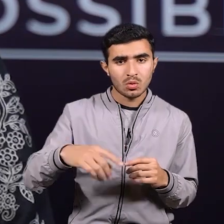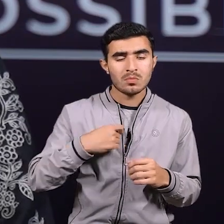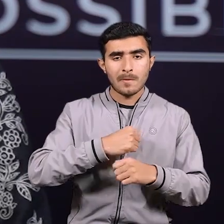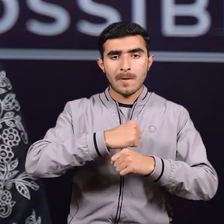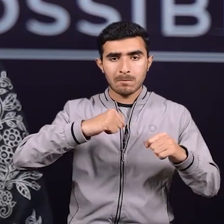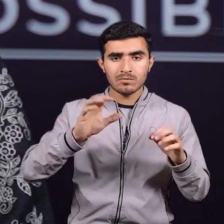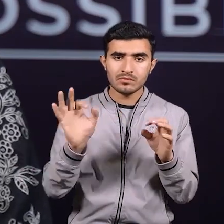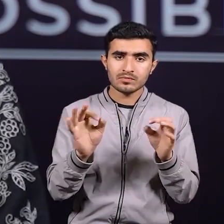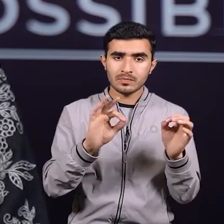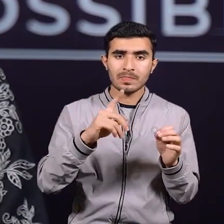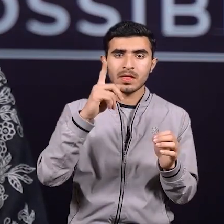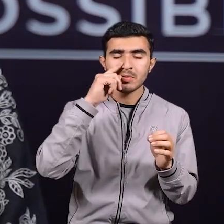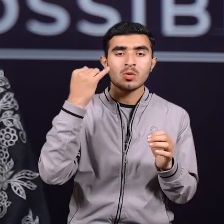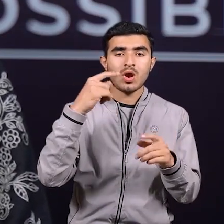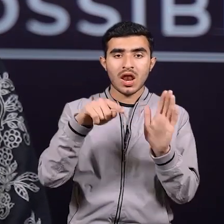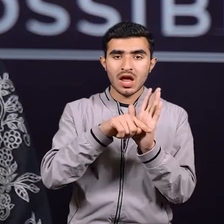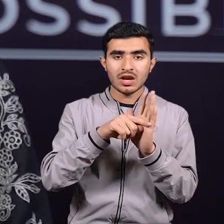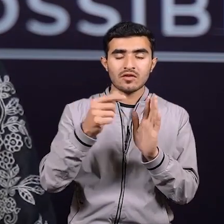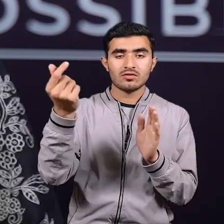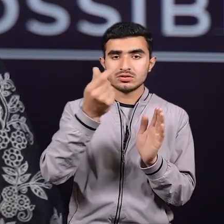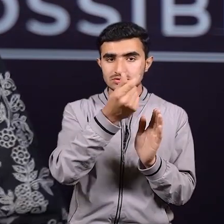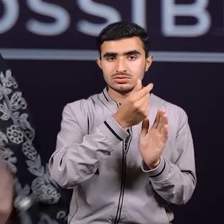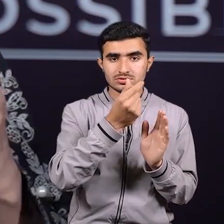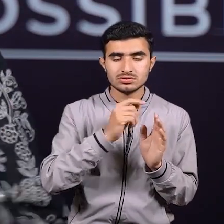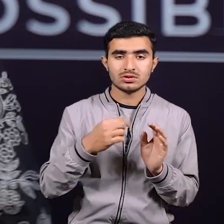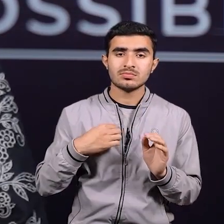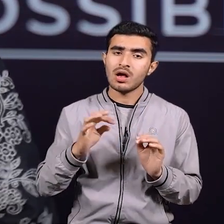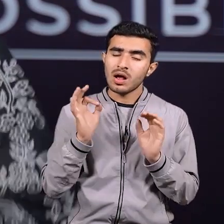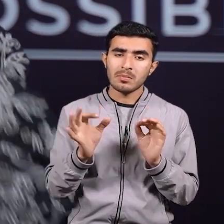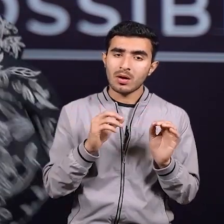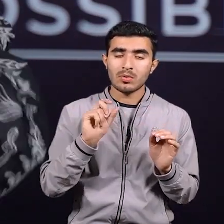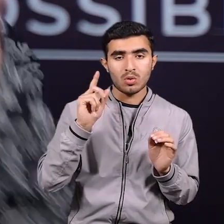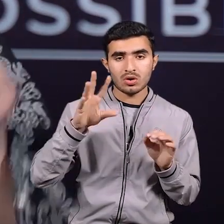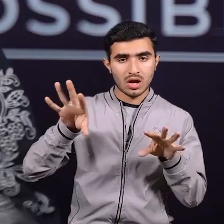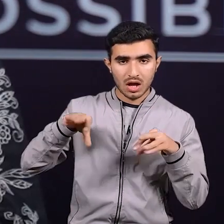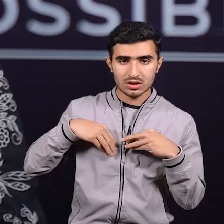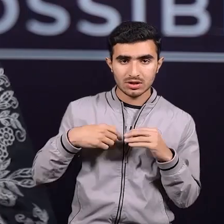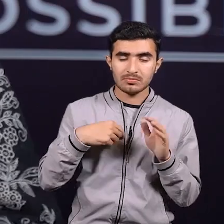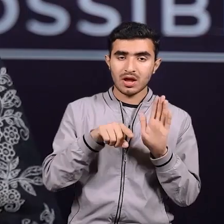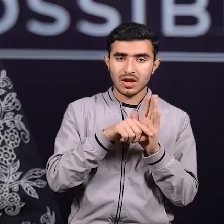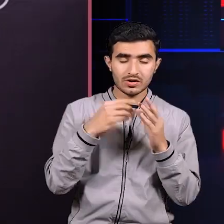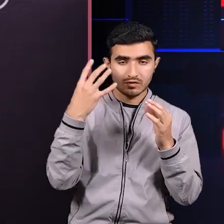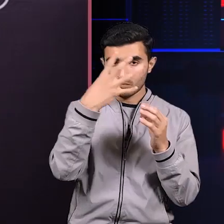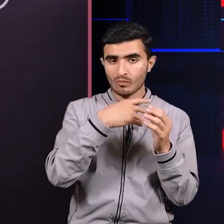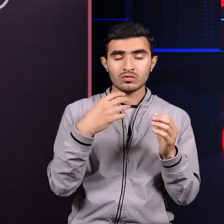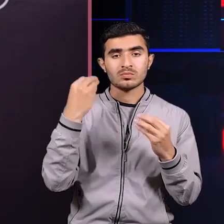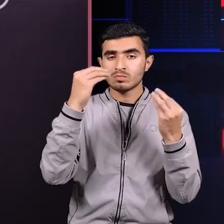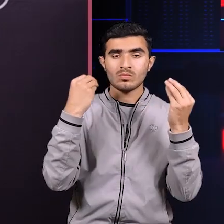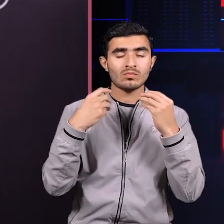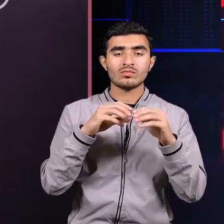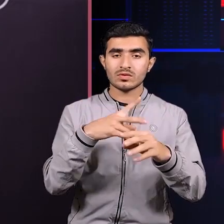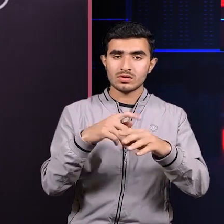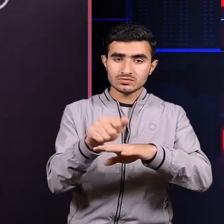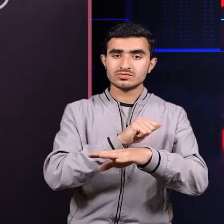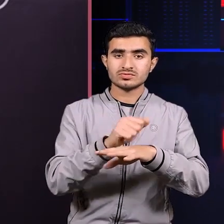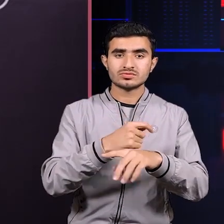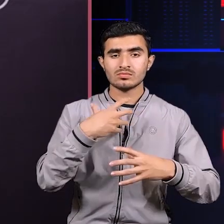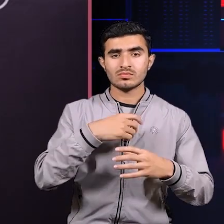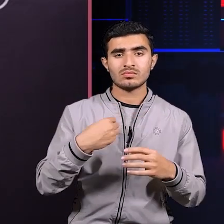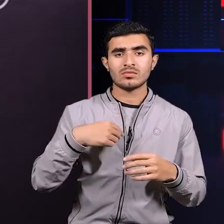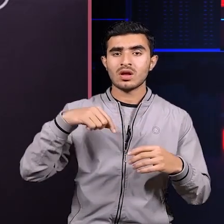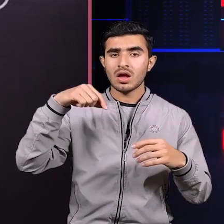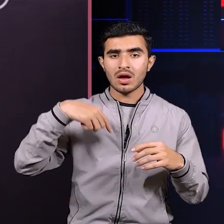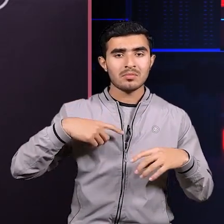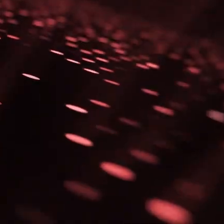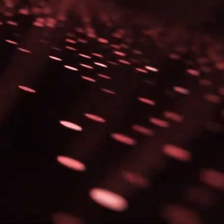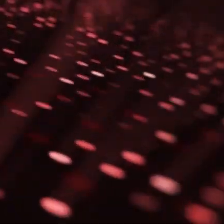अगर मैं भी उसी ट्रैक पे चल पड़ती और सोसाइटी के इन प्रेशर्स और इस डब्बे के अंदर अपने आप को रिस्ट्रिक्ट कर देती तो आई वुडंट हैव एक्चुअली रीच्ड